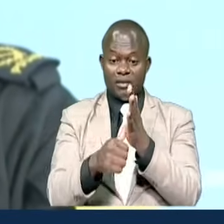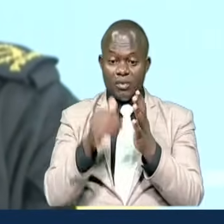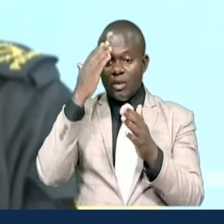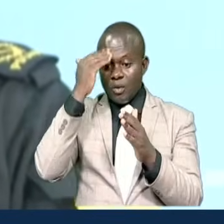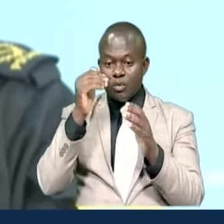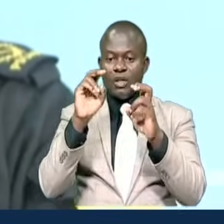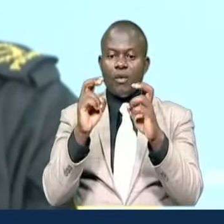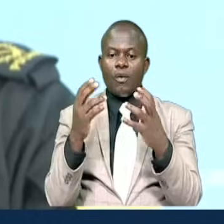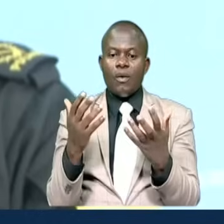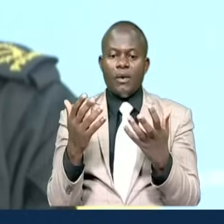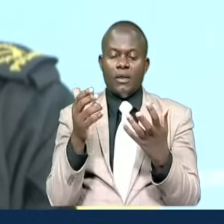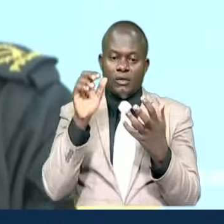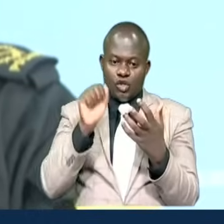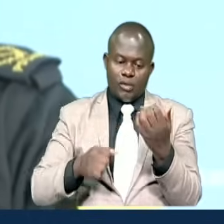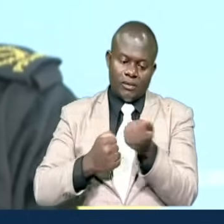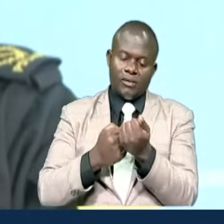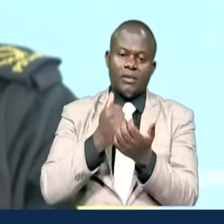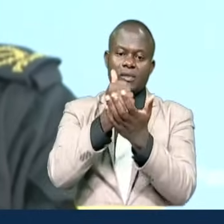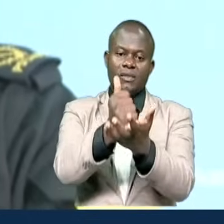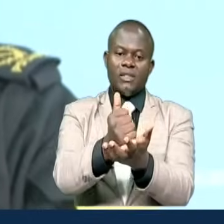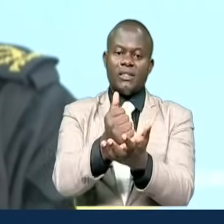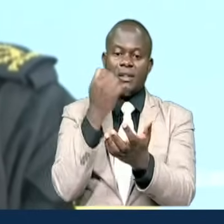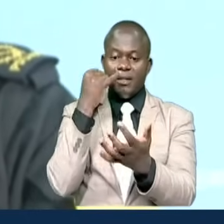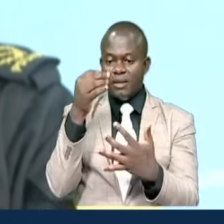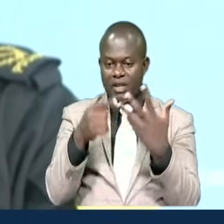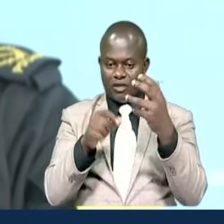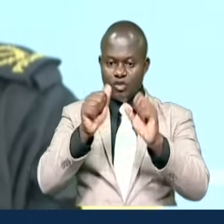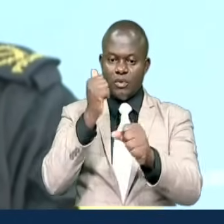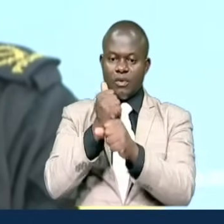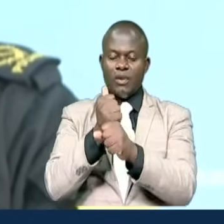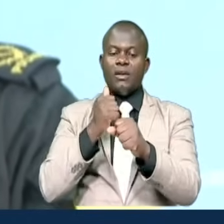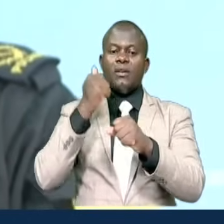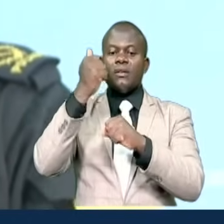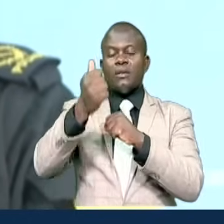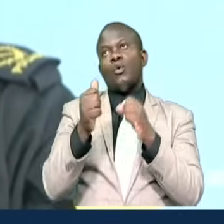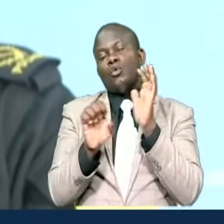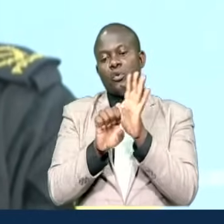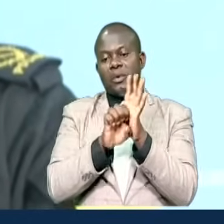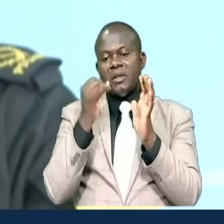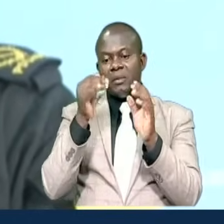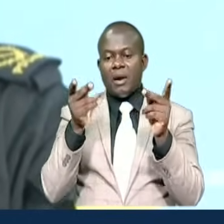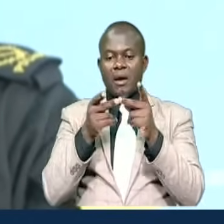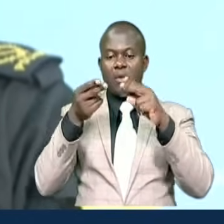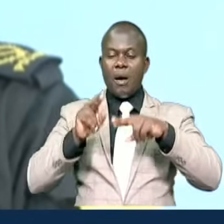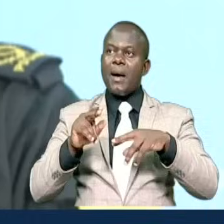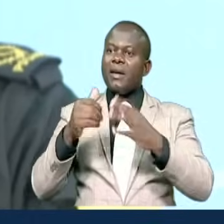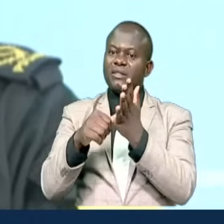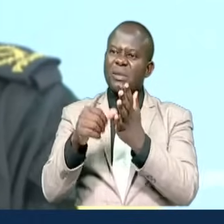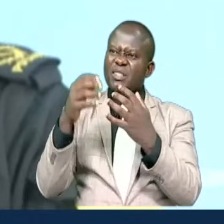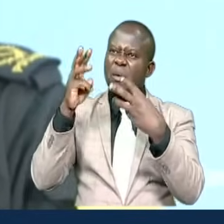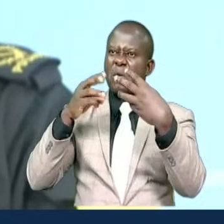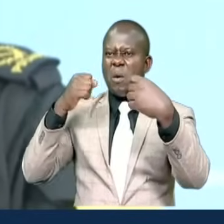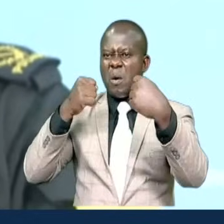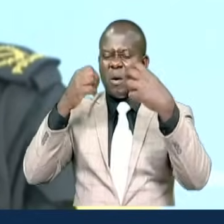ngo tube twatabara cyangwa tube tugire hari icyakorwa, tuvuge hari ahantu habaye urugomo se, cyangwa